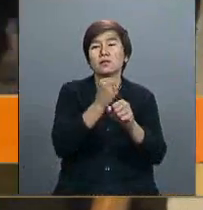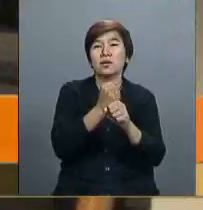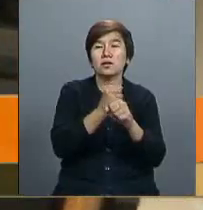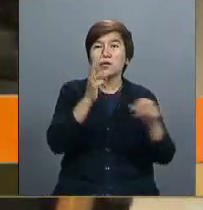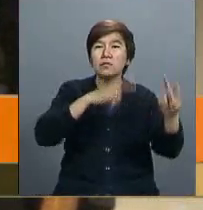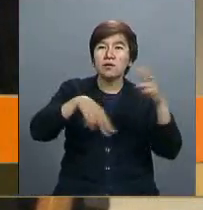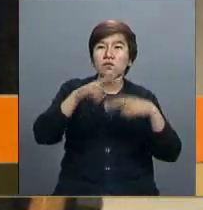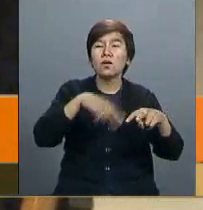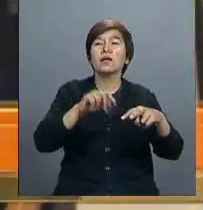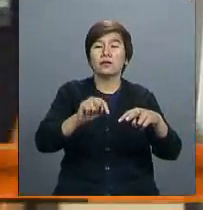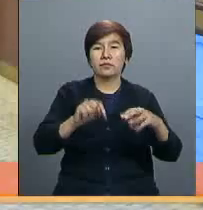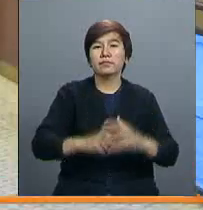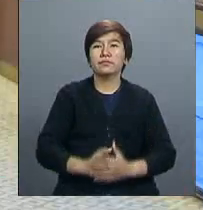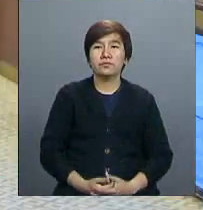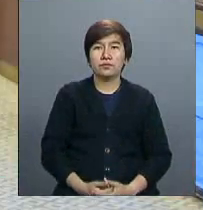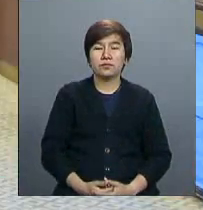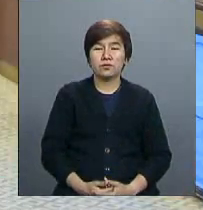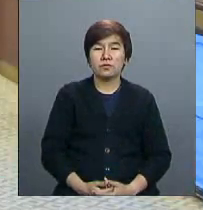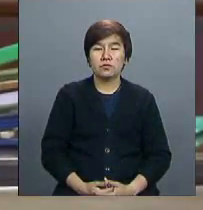อยด้วยใช่ไหมคะ